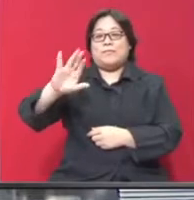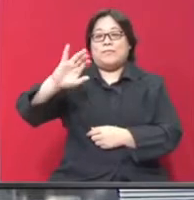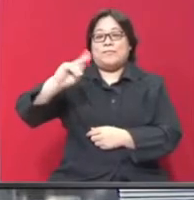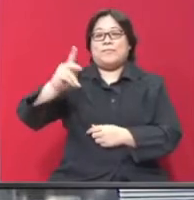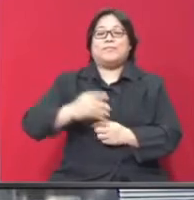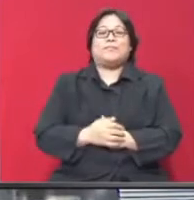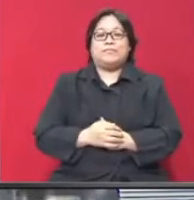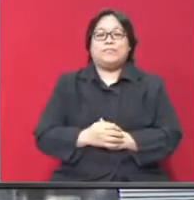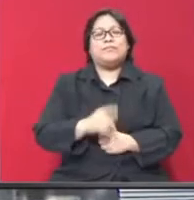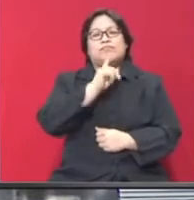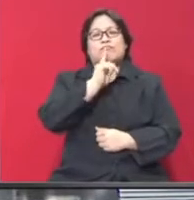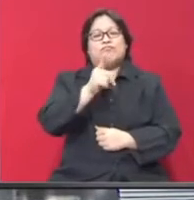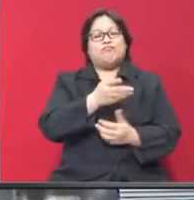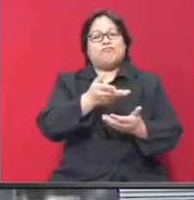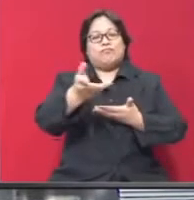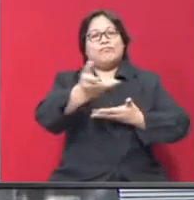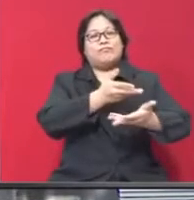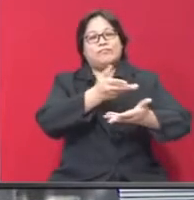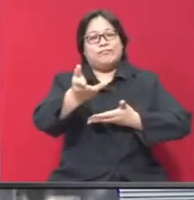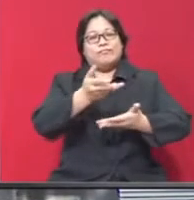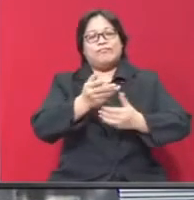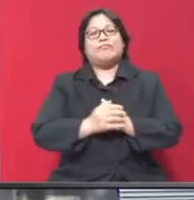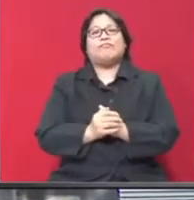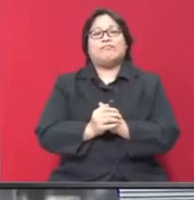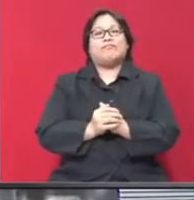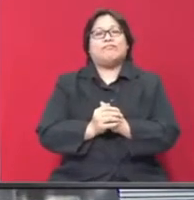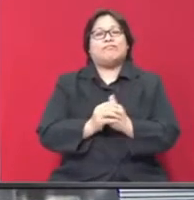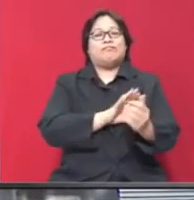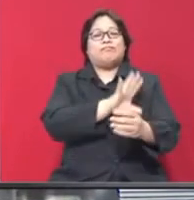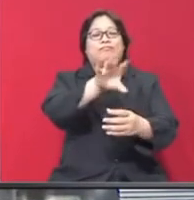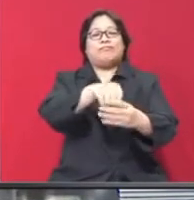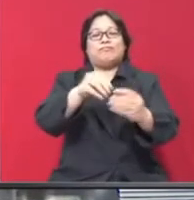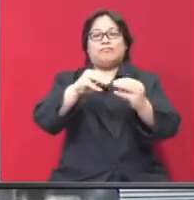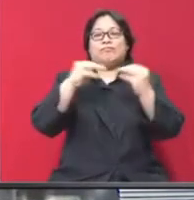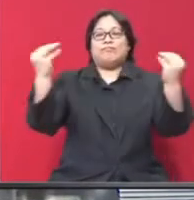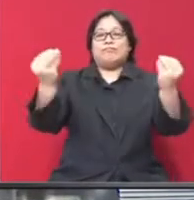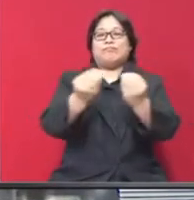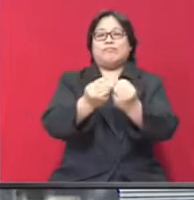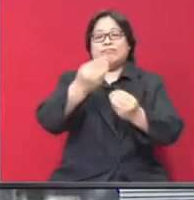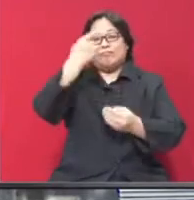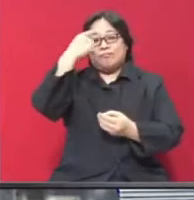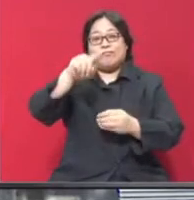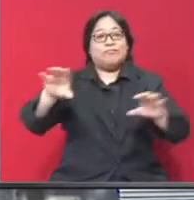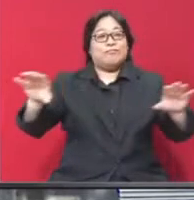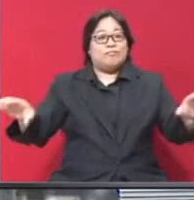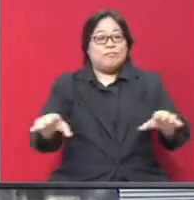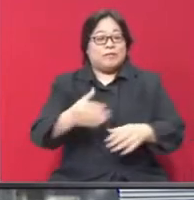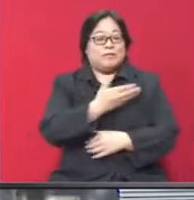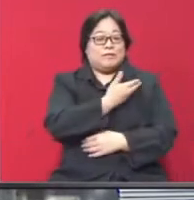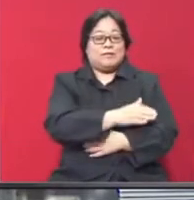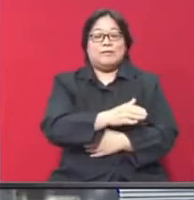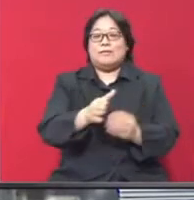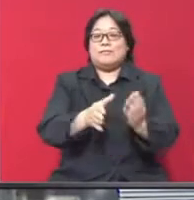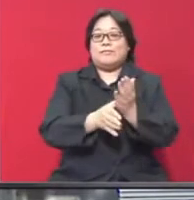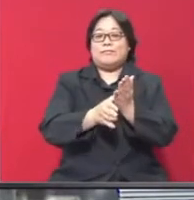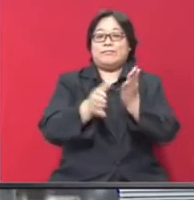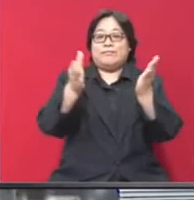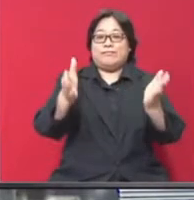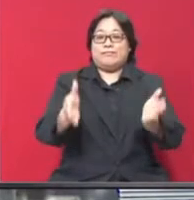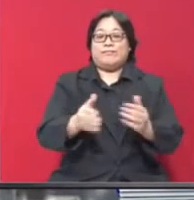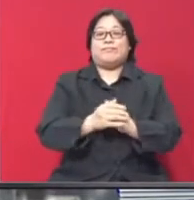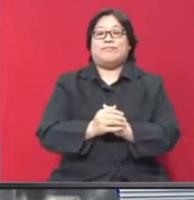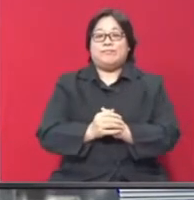sebenarnya Eh gimana tak pernah dilibatkan dengan masyarakat untuk membuat supaya bekas Pelangi ini